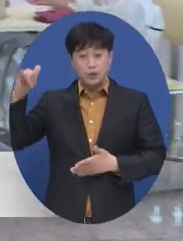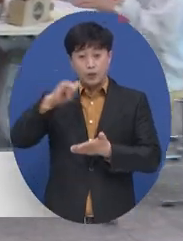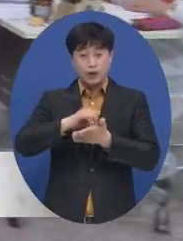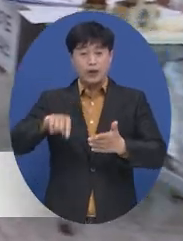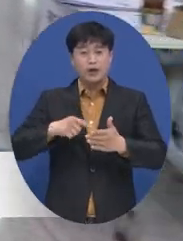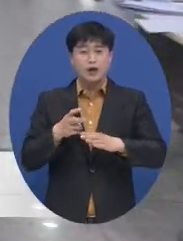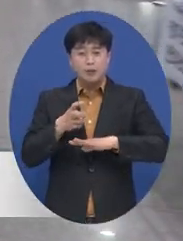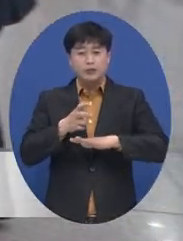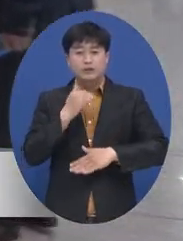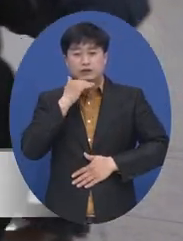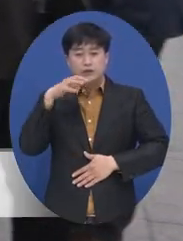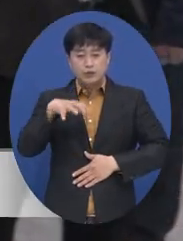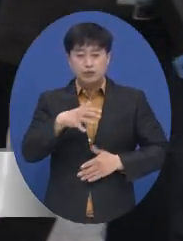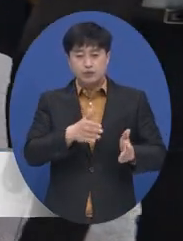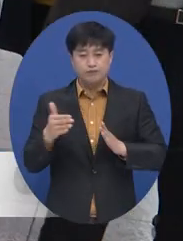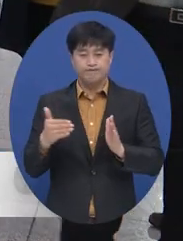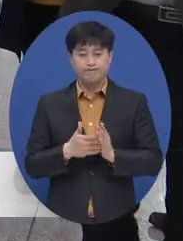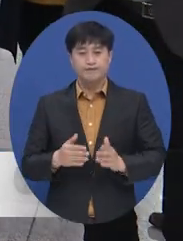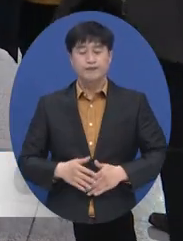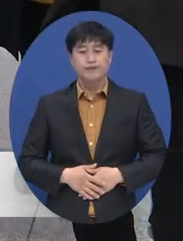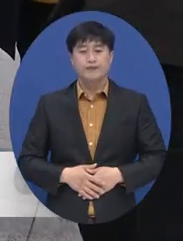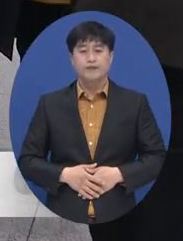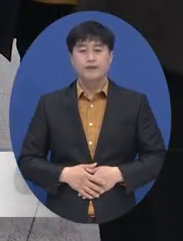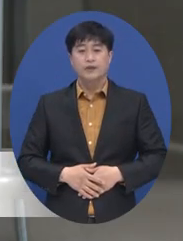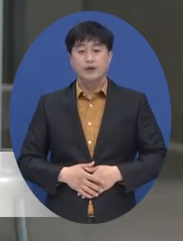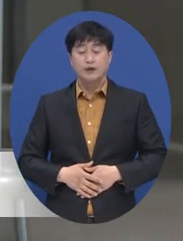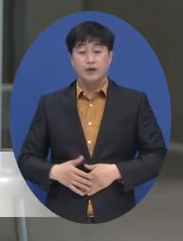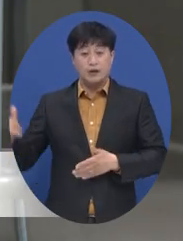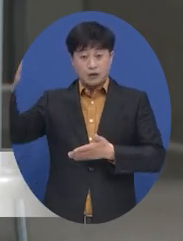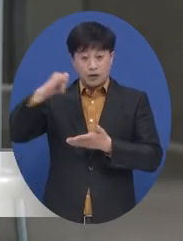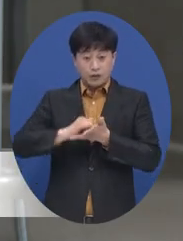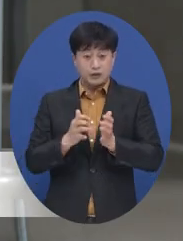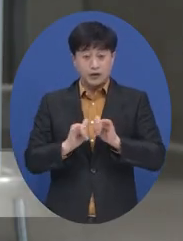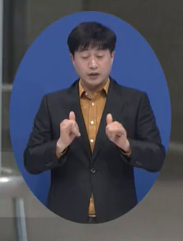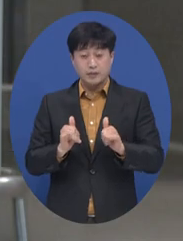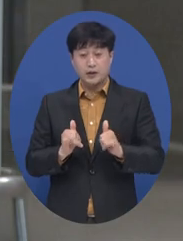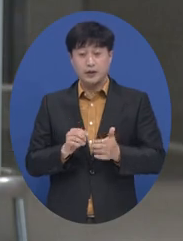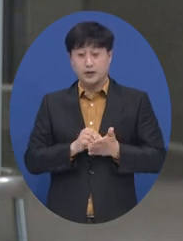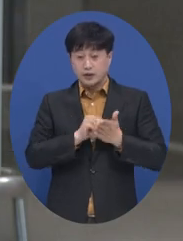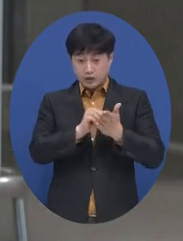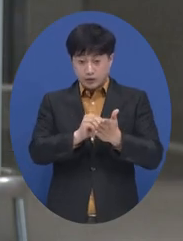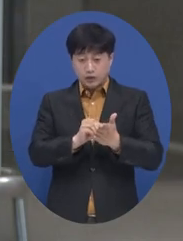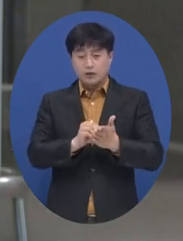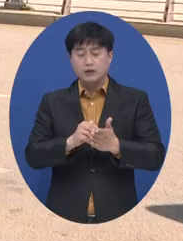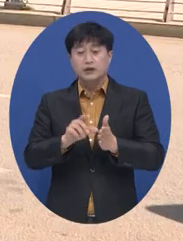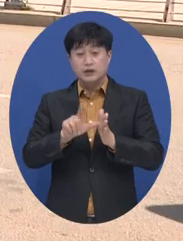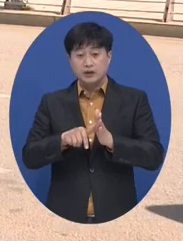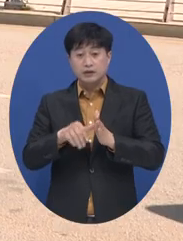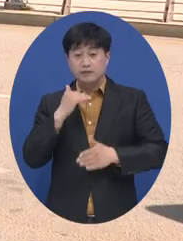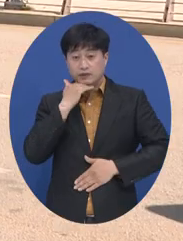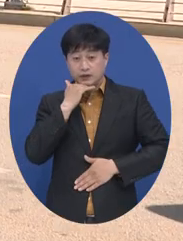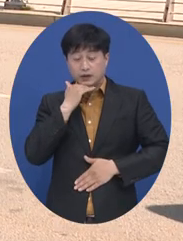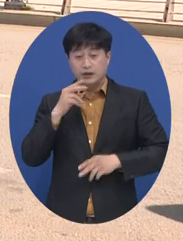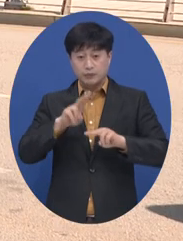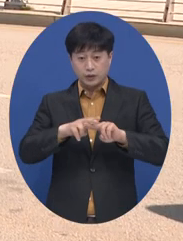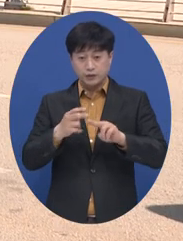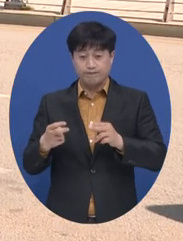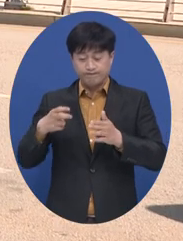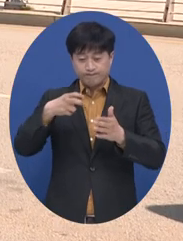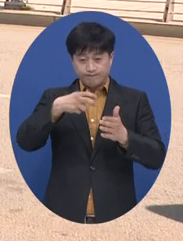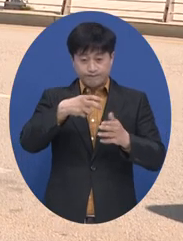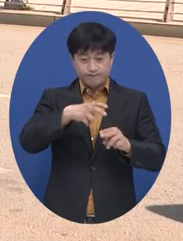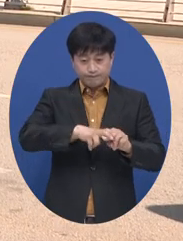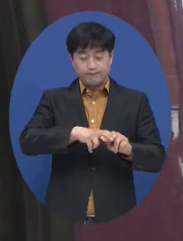인천공항 안에 버스 대합실이 마련됐습니다. 입국자들이 탑승 신청을 하고 시간이 되자 차량에 몸을